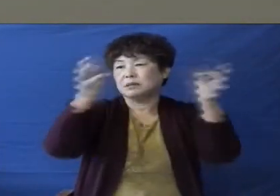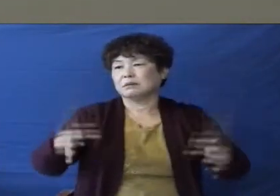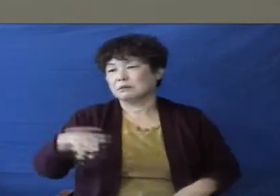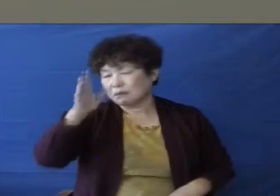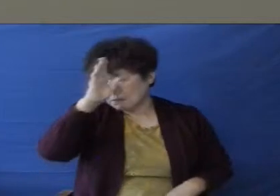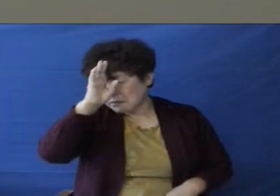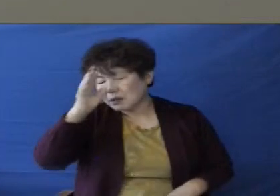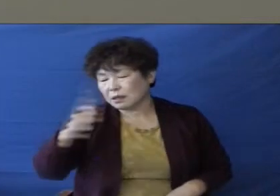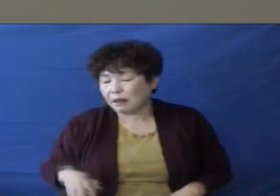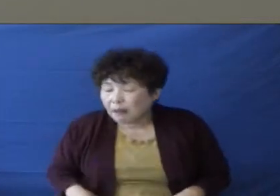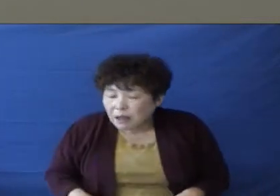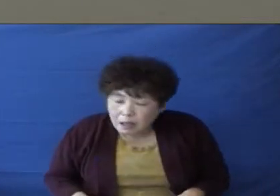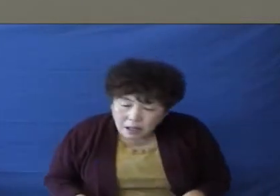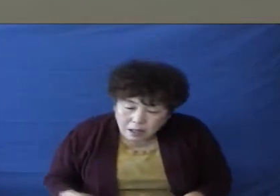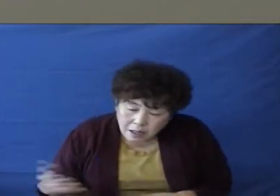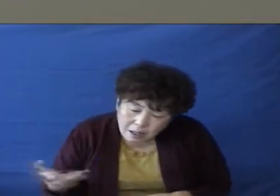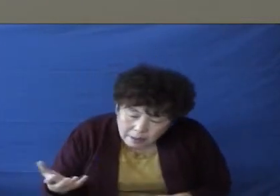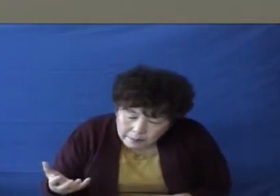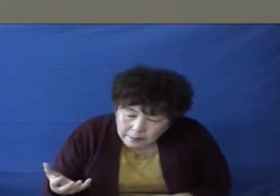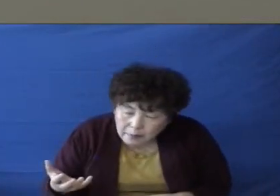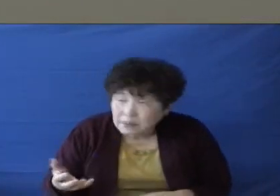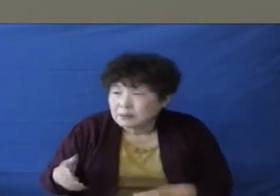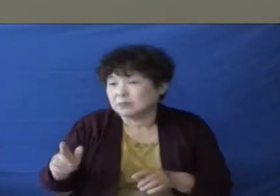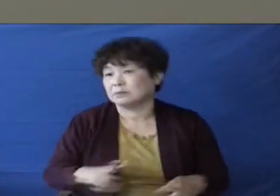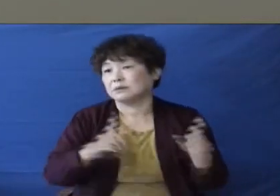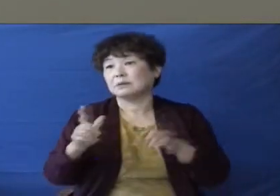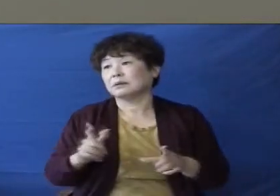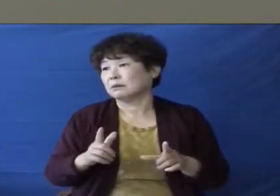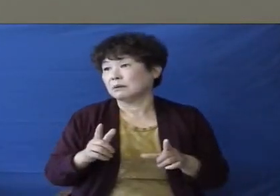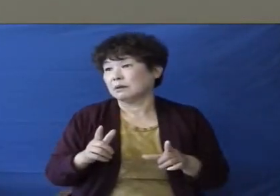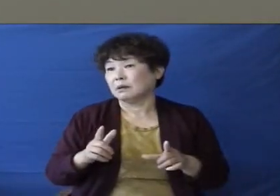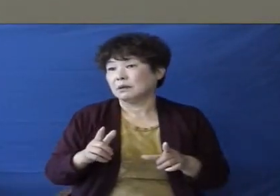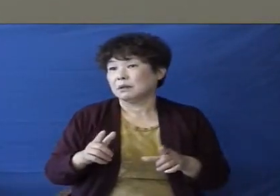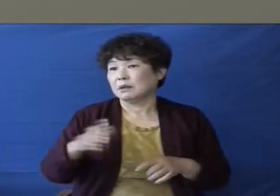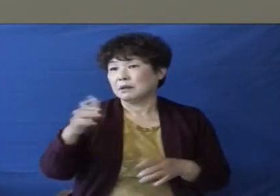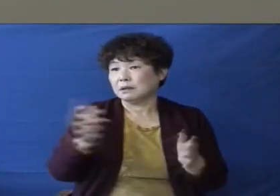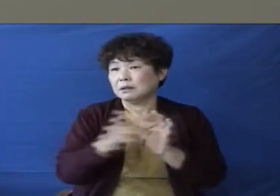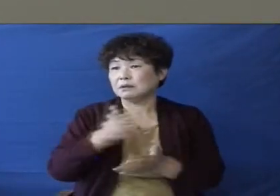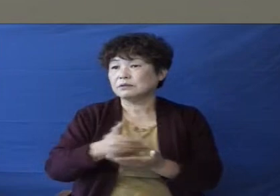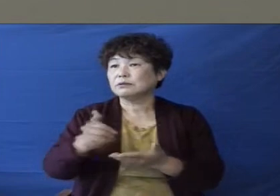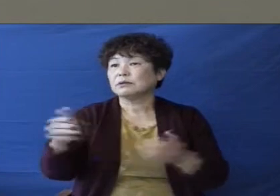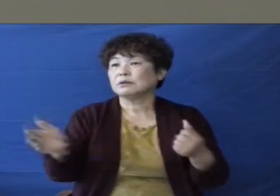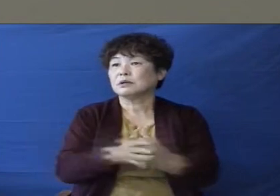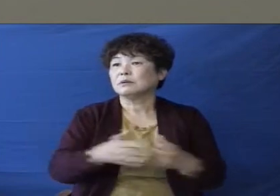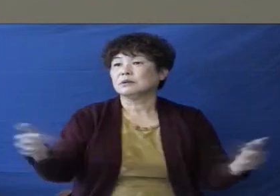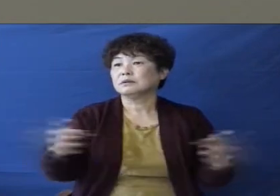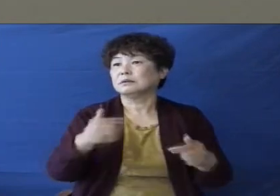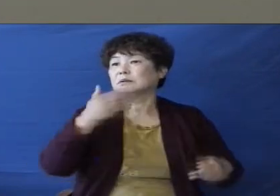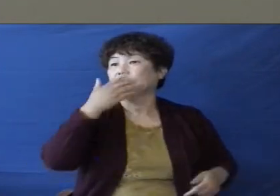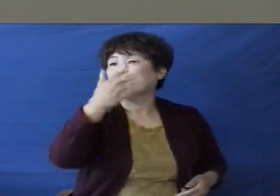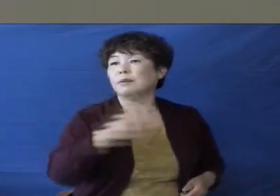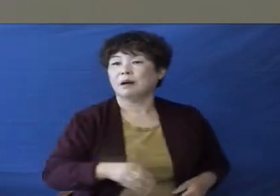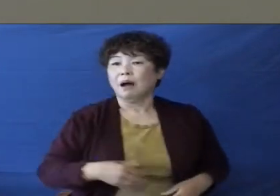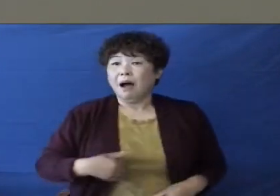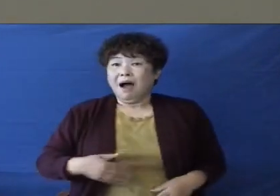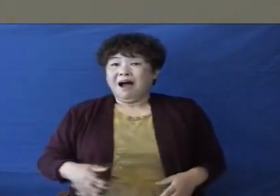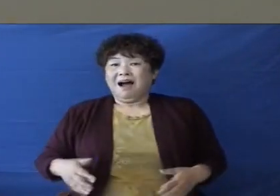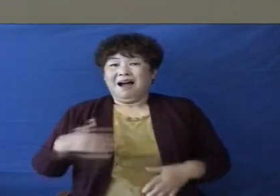그것이 이 사람의 마음속에 는 불편 하냐고요 못된 그래요 고정관념 때문에